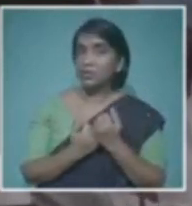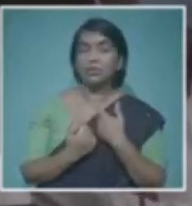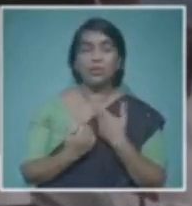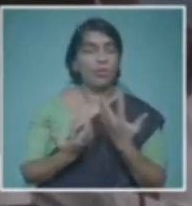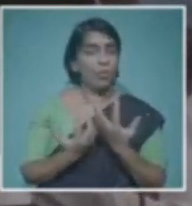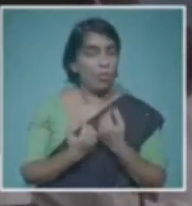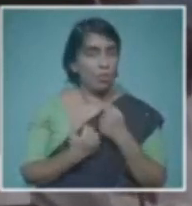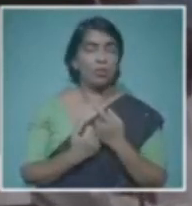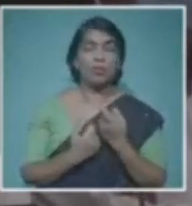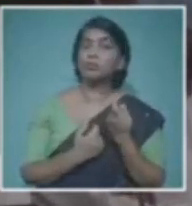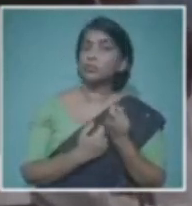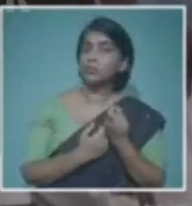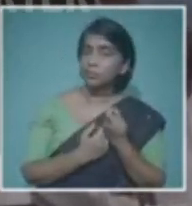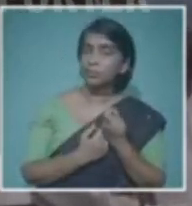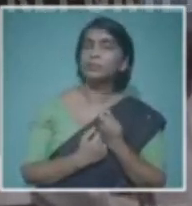අවශ්‍ය